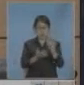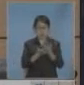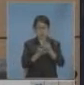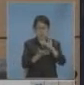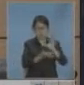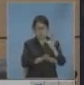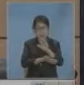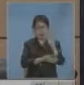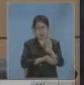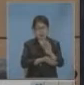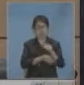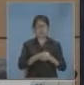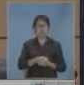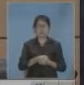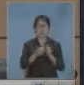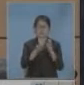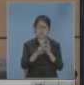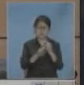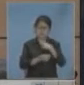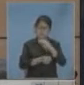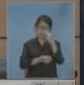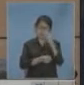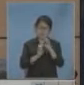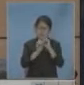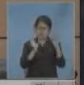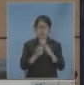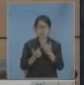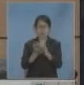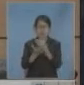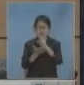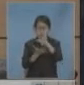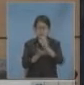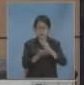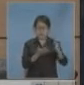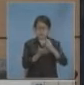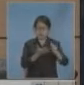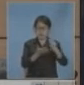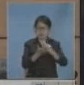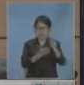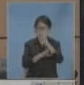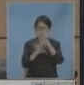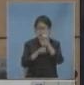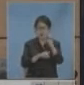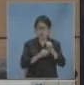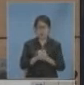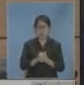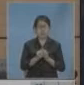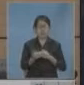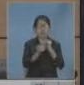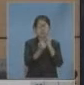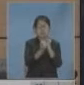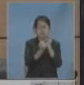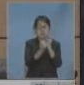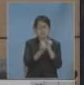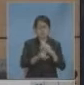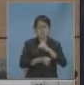เป็นเรื่องที่สะท้อนให้เห็นถึงการใช้จ่ายเงินงบประมาณแบบเลือกที่รักมักที่ชัง